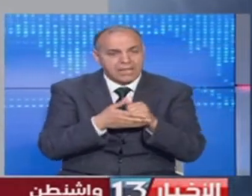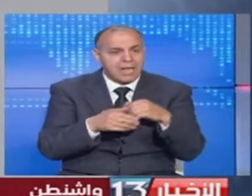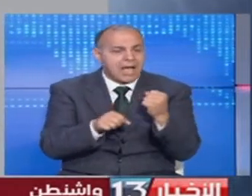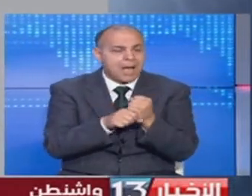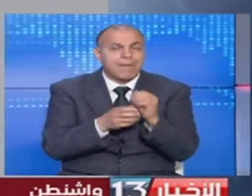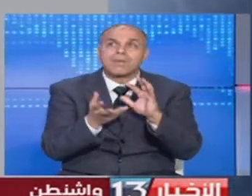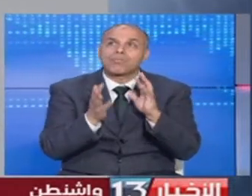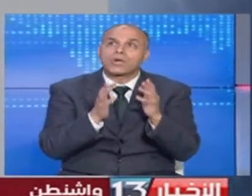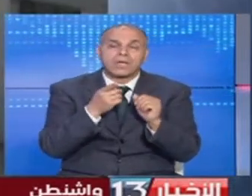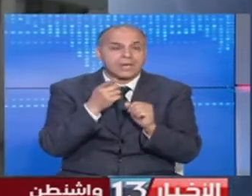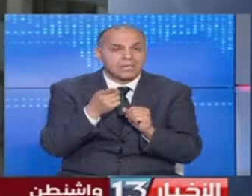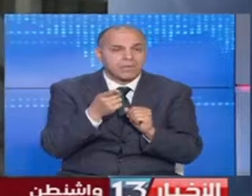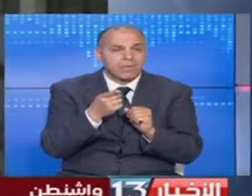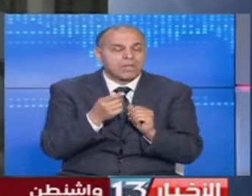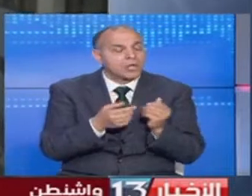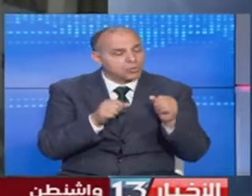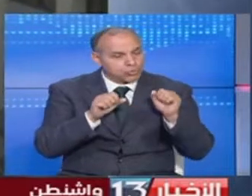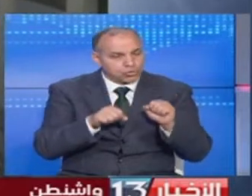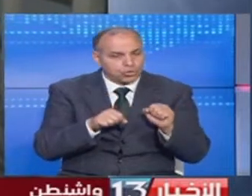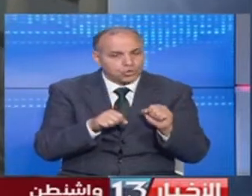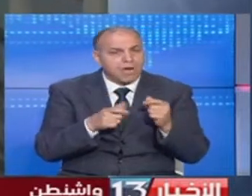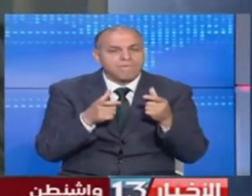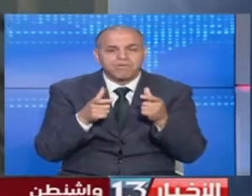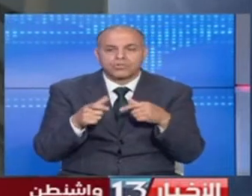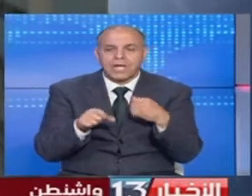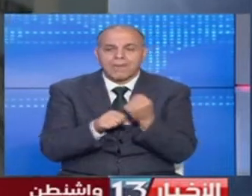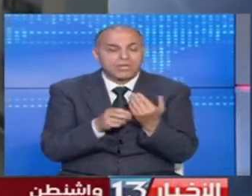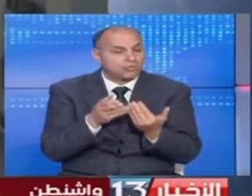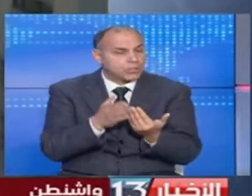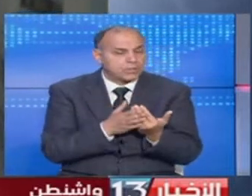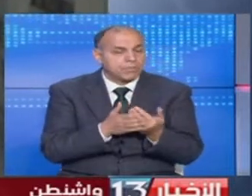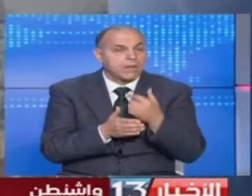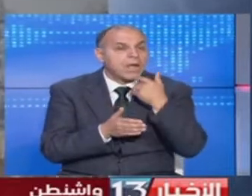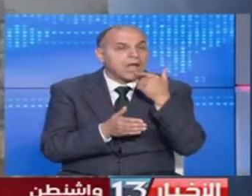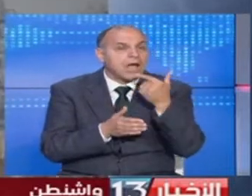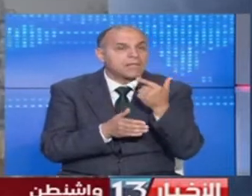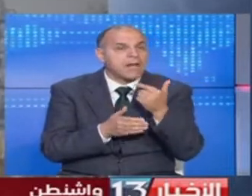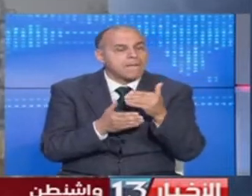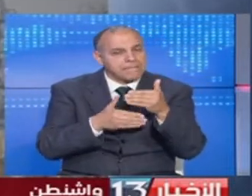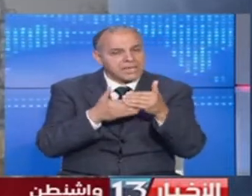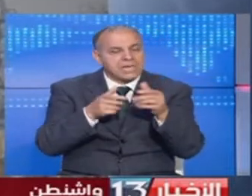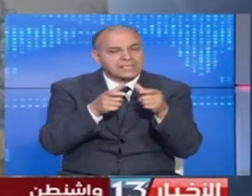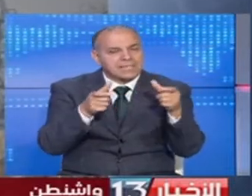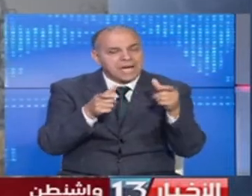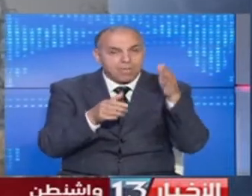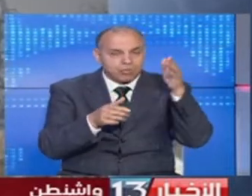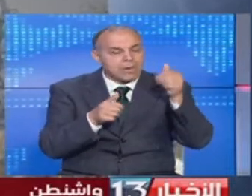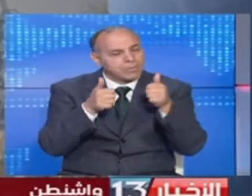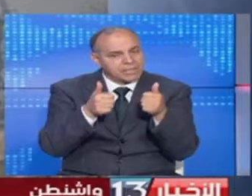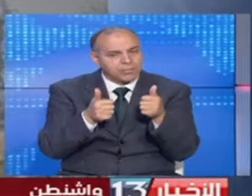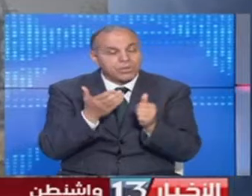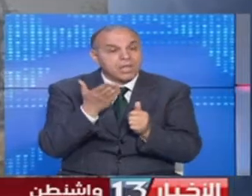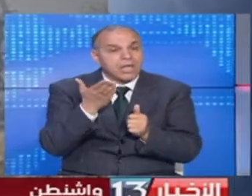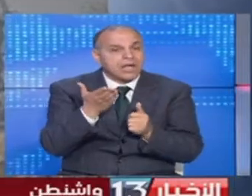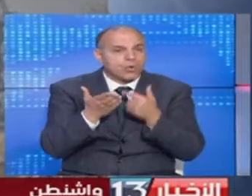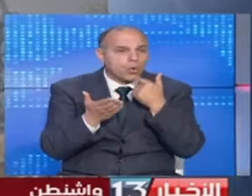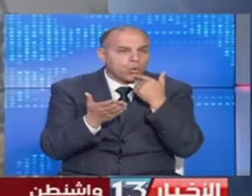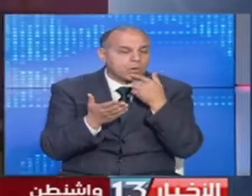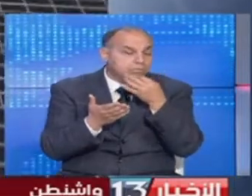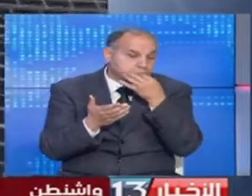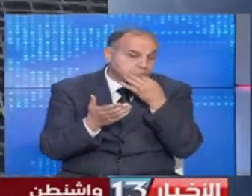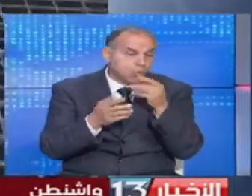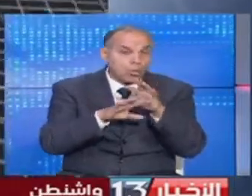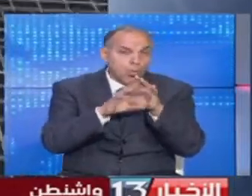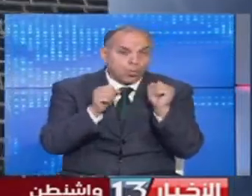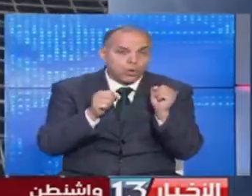المناخيه التي تمكن من خلق فرص عمل جديده وبناء صناعات المستقبل ما يضمن استفاده